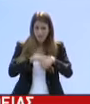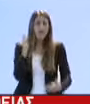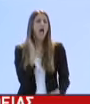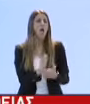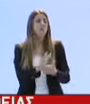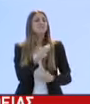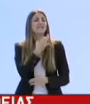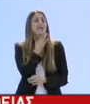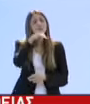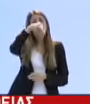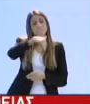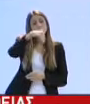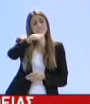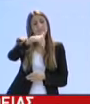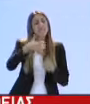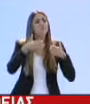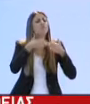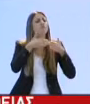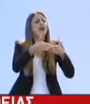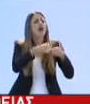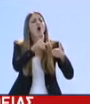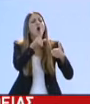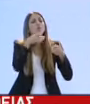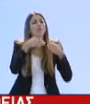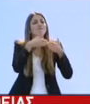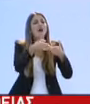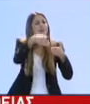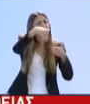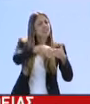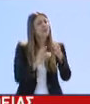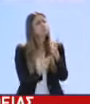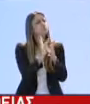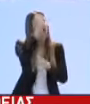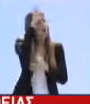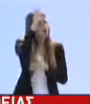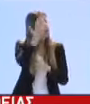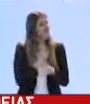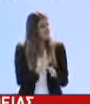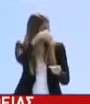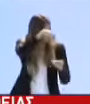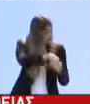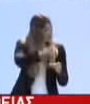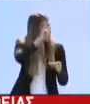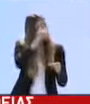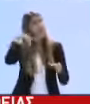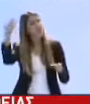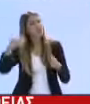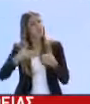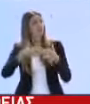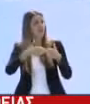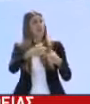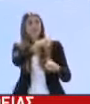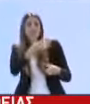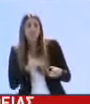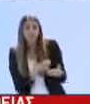απόφασης. Μέσα στη βάρκα της προόδου ή έξω από αυτήν. Και όταν θα κοιτάξετε όλοι όσοι